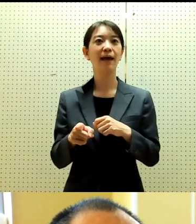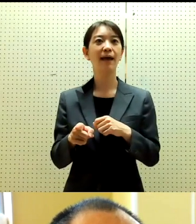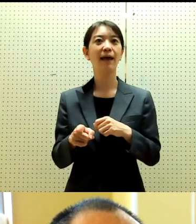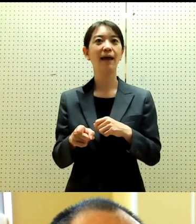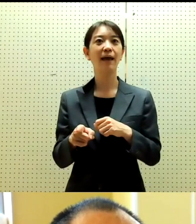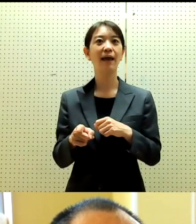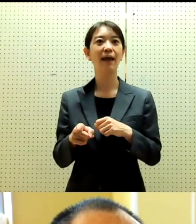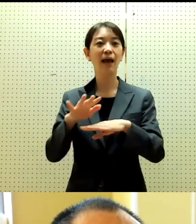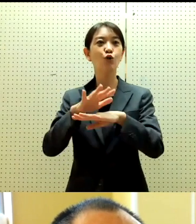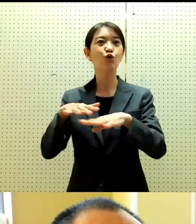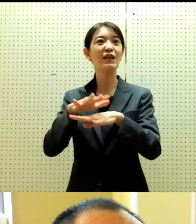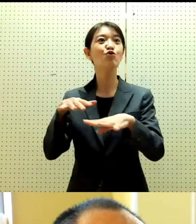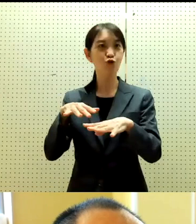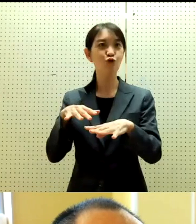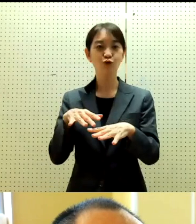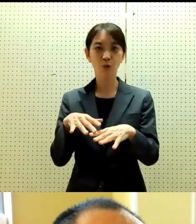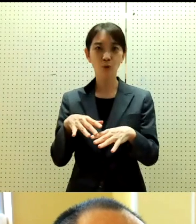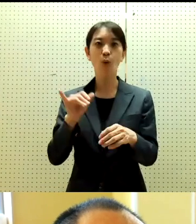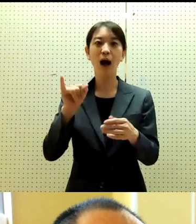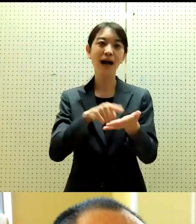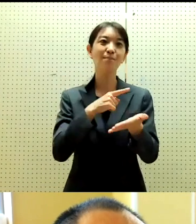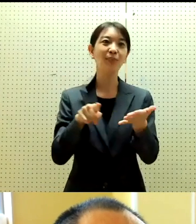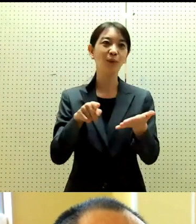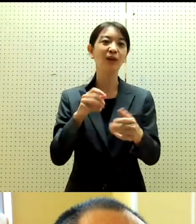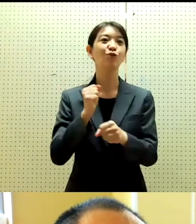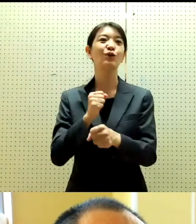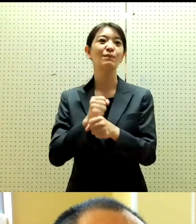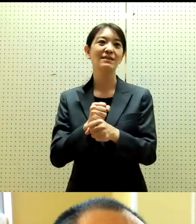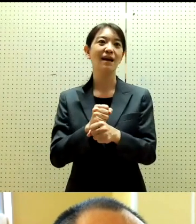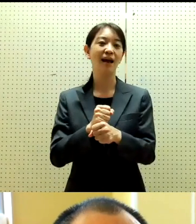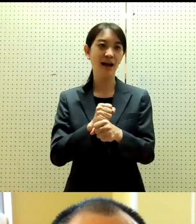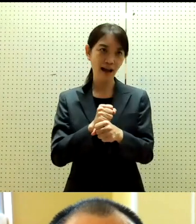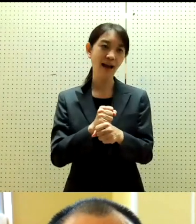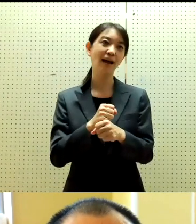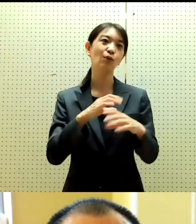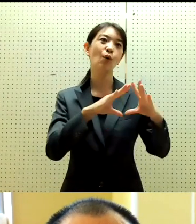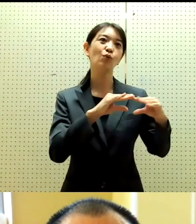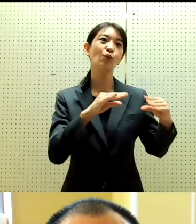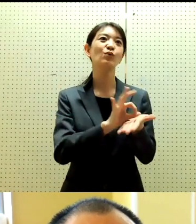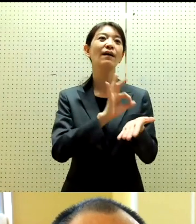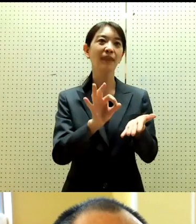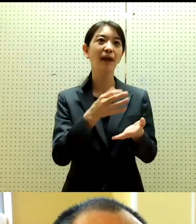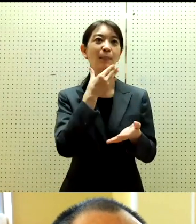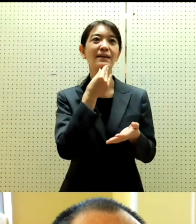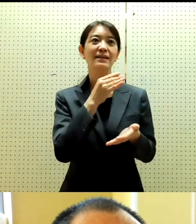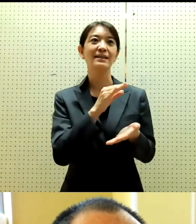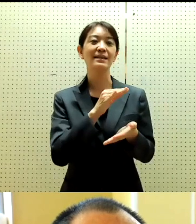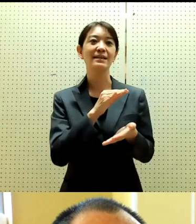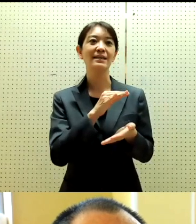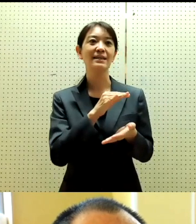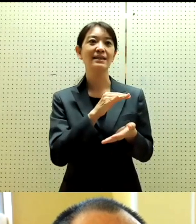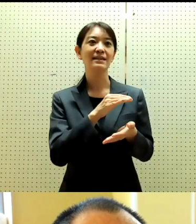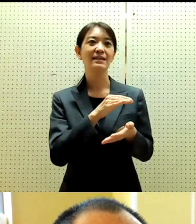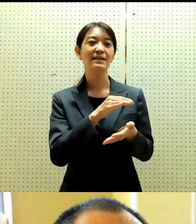で作りました。マイクロソフトが利用できるので、それがすごい便利だと思っています。ワンノ